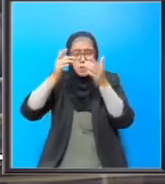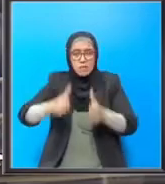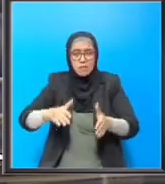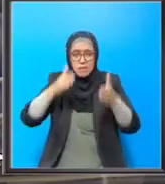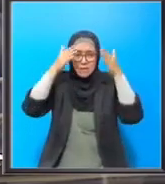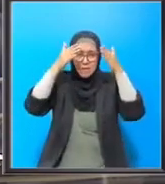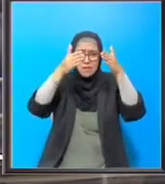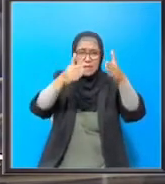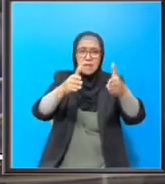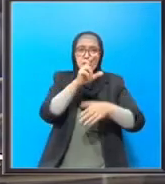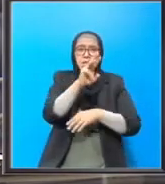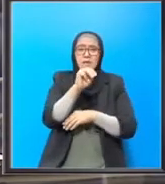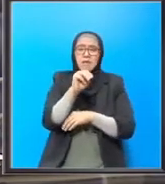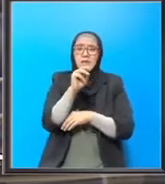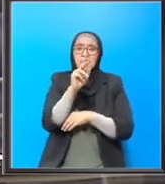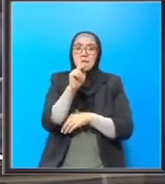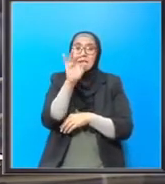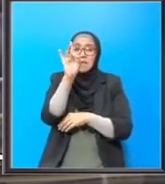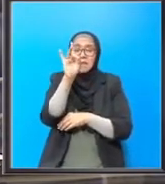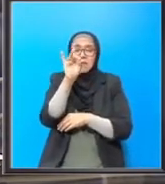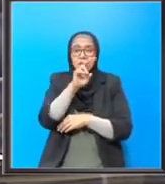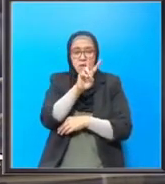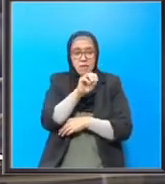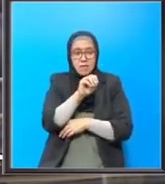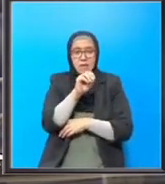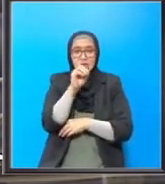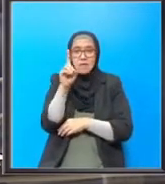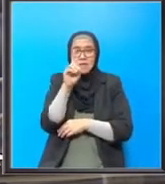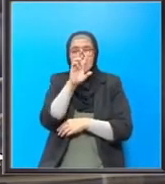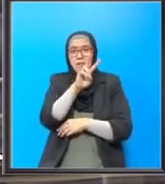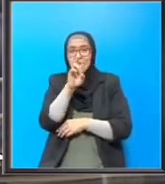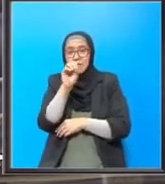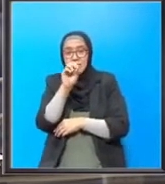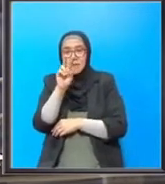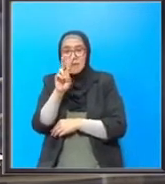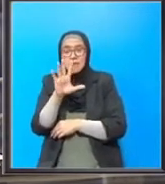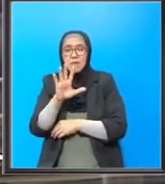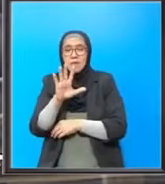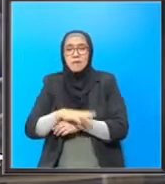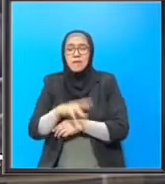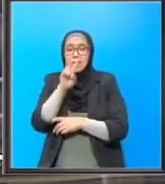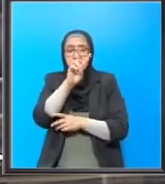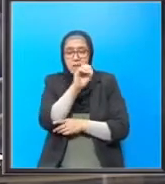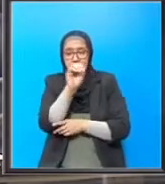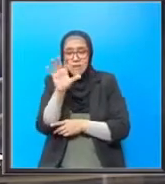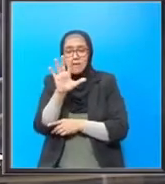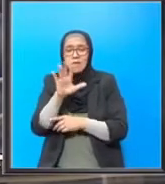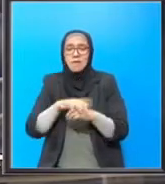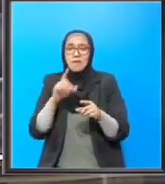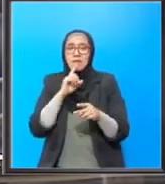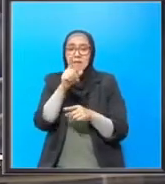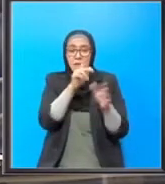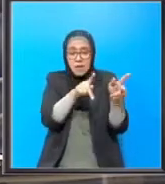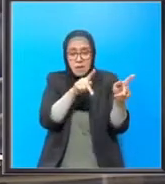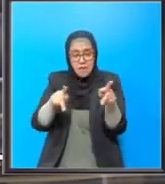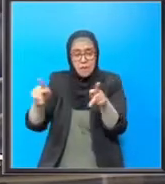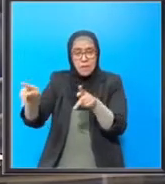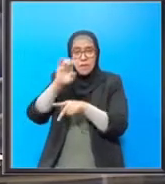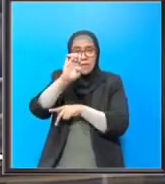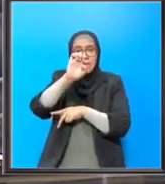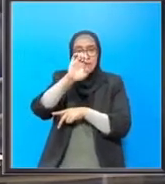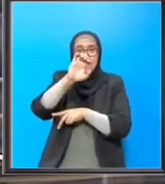aremq ke-8 2001 hingga 25 perancangan plane comeco plancungan 1956 merupakan